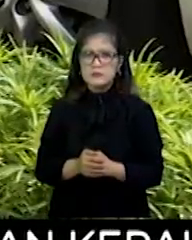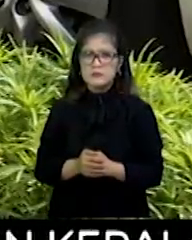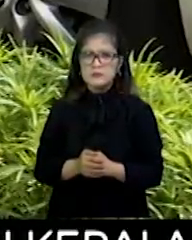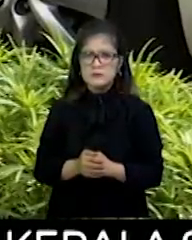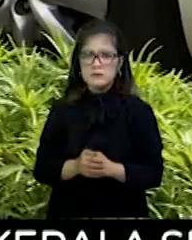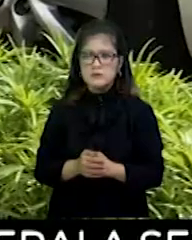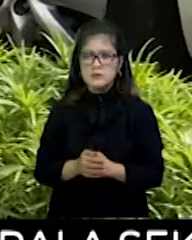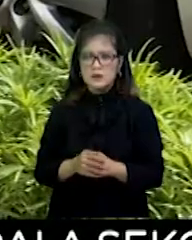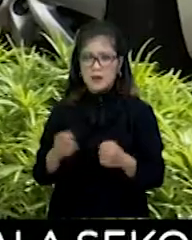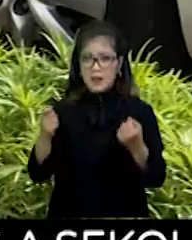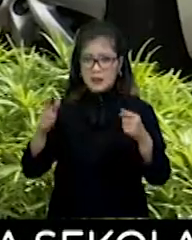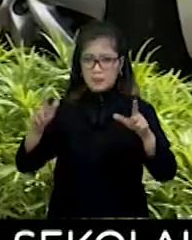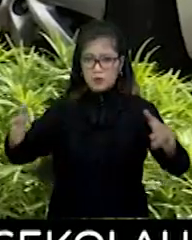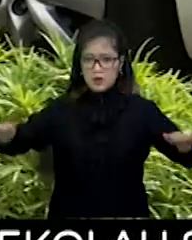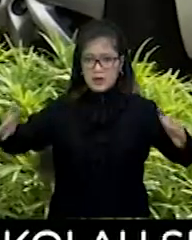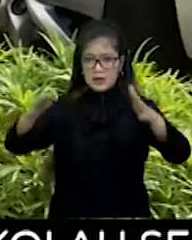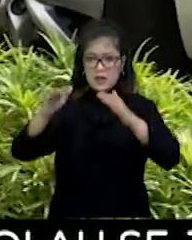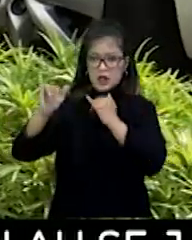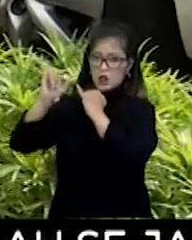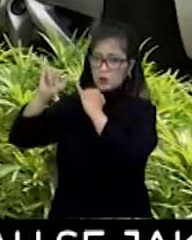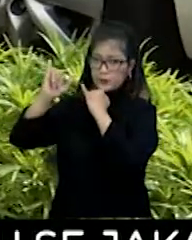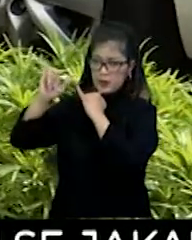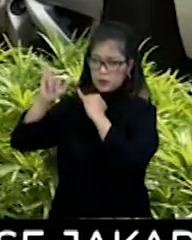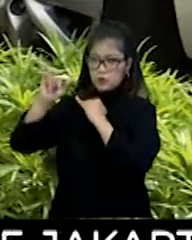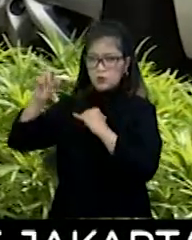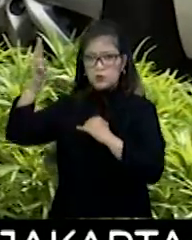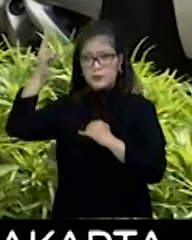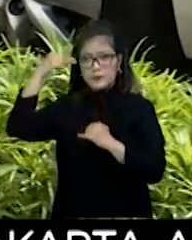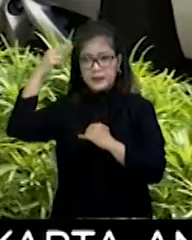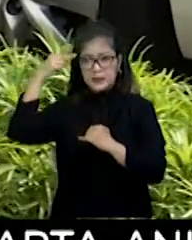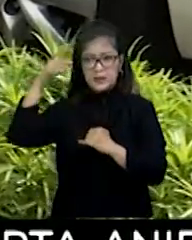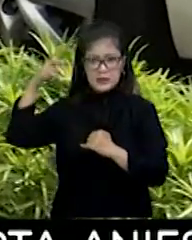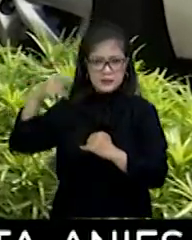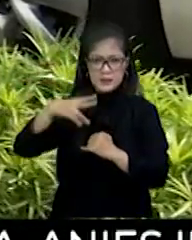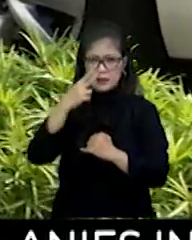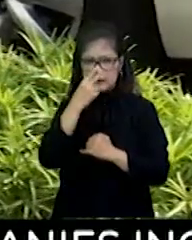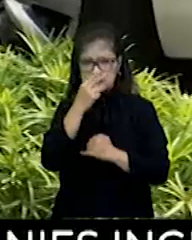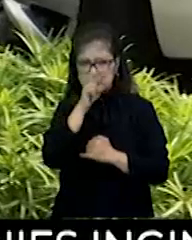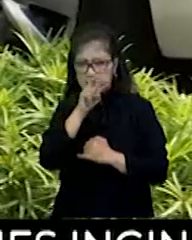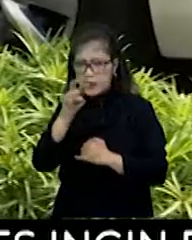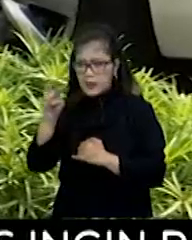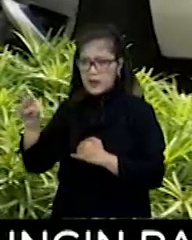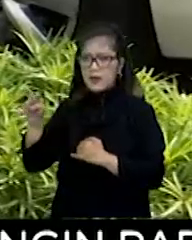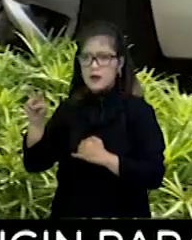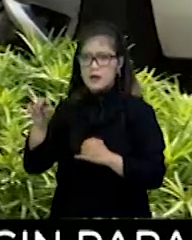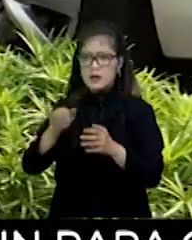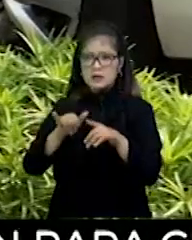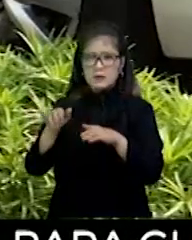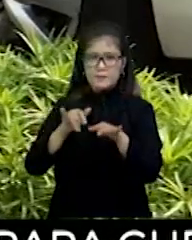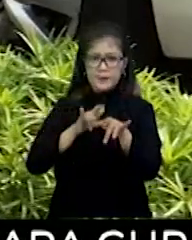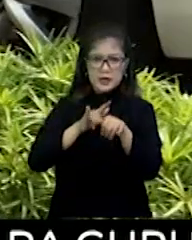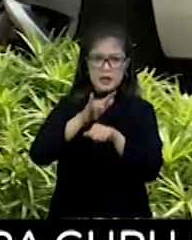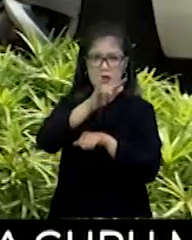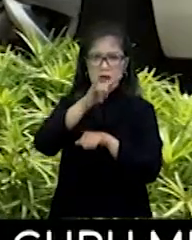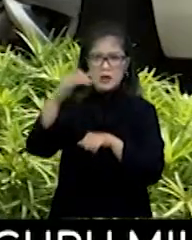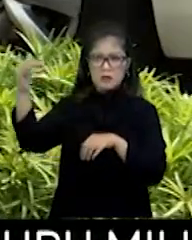Menjelang libur Natal dan Tahun Baru, pemerintah memperkuat pengawasan seluruh pintu masuk kedatangan luar negeri. Pengetatan ini dilakukan